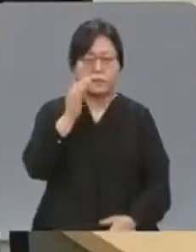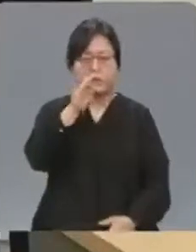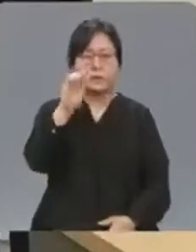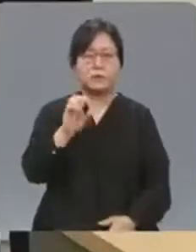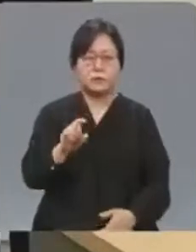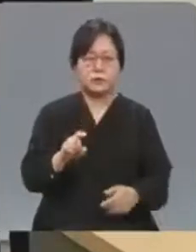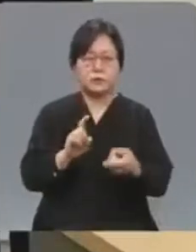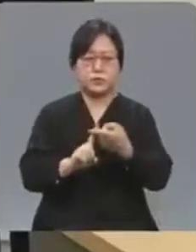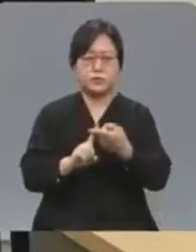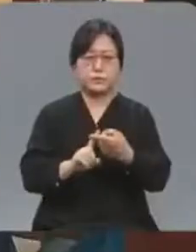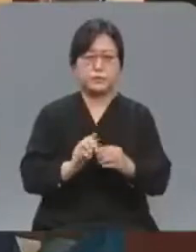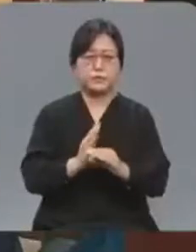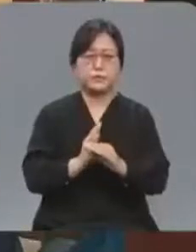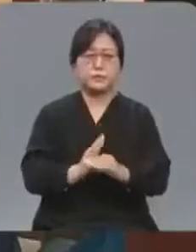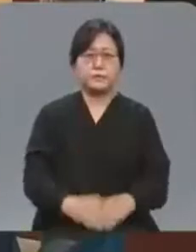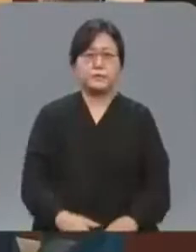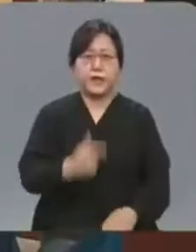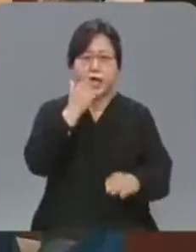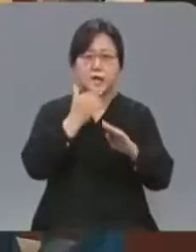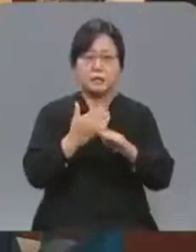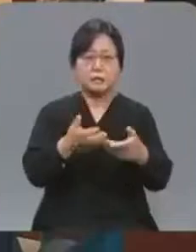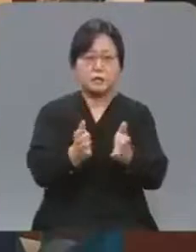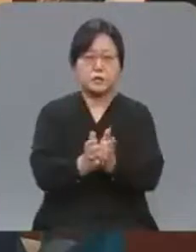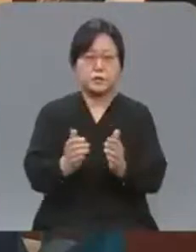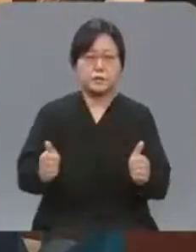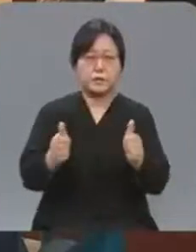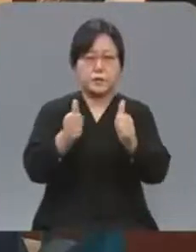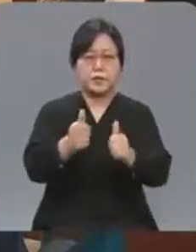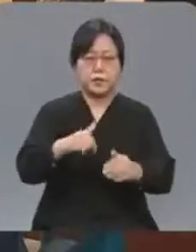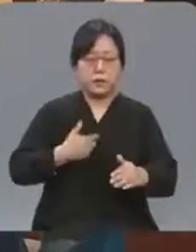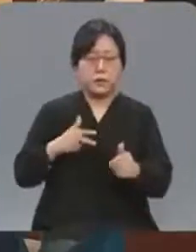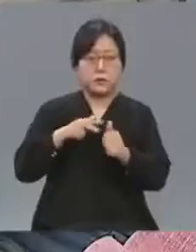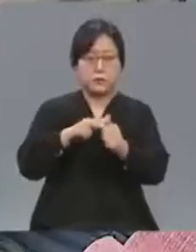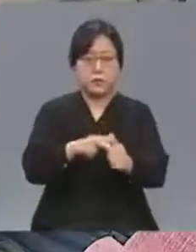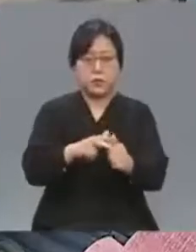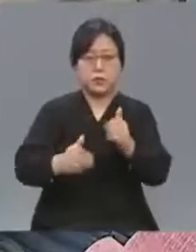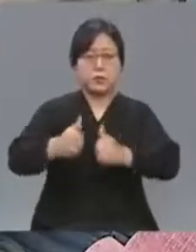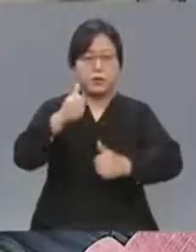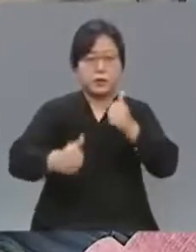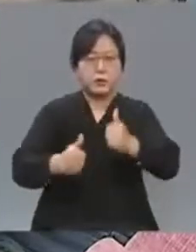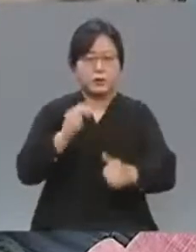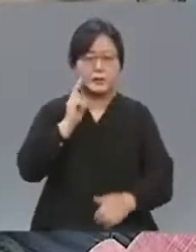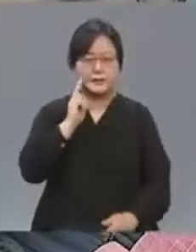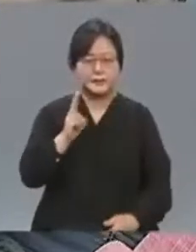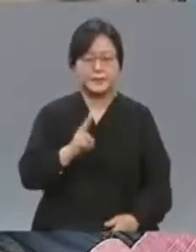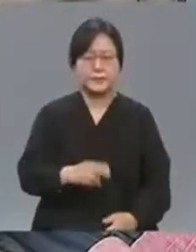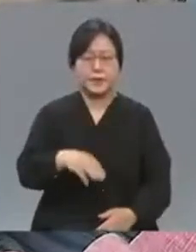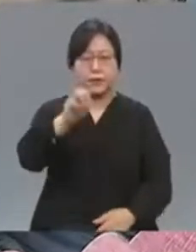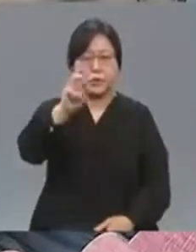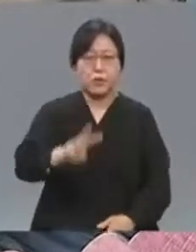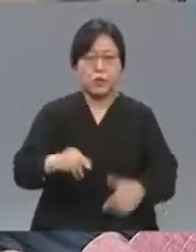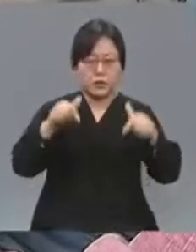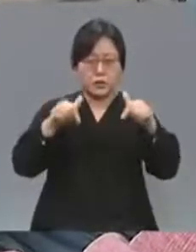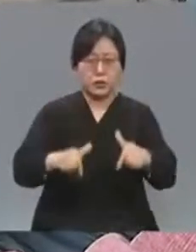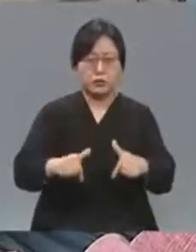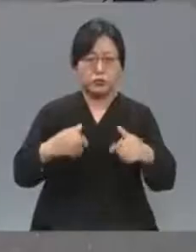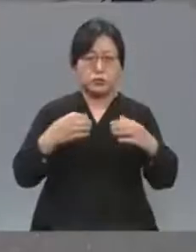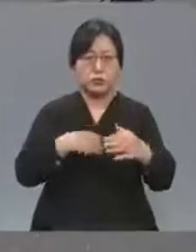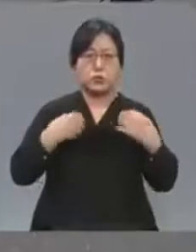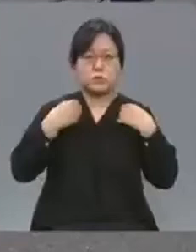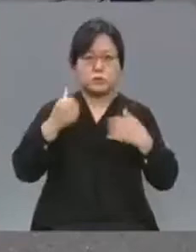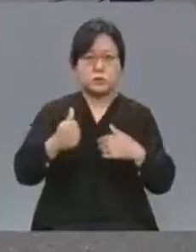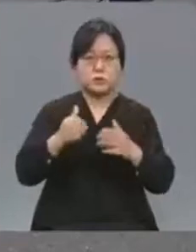모르겠는 상황이거든요. 민주당의 맞불을 놓는 무소속 후보들의 경쟁도 치열합니다. 광주는 서구청장